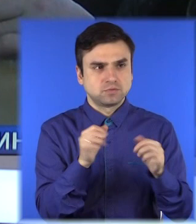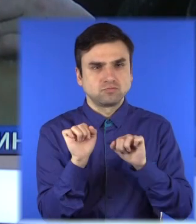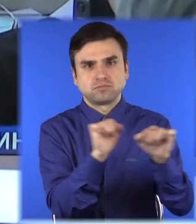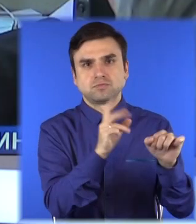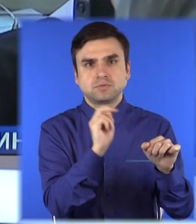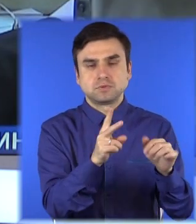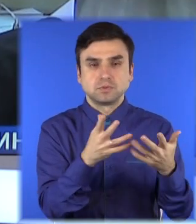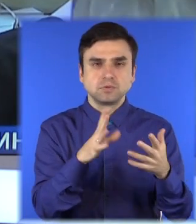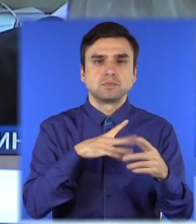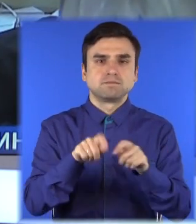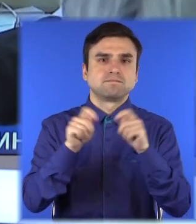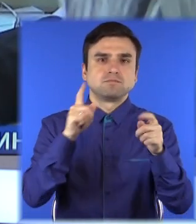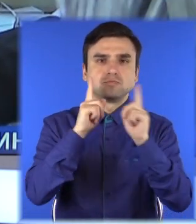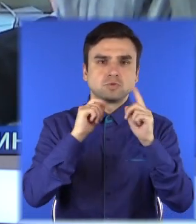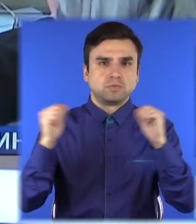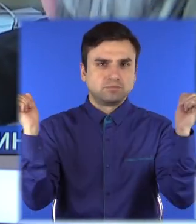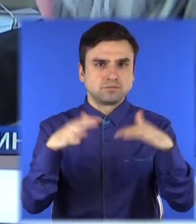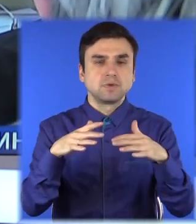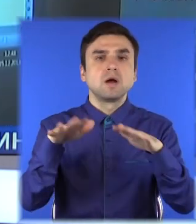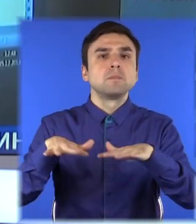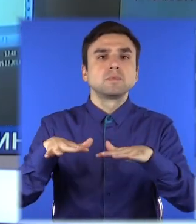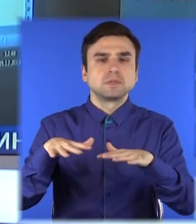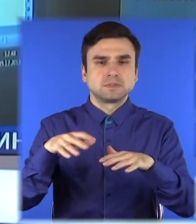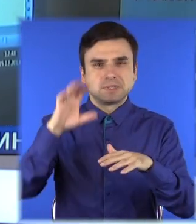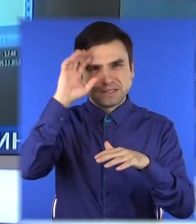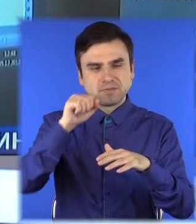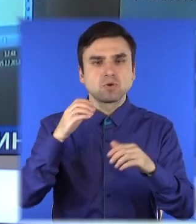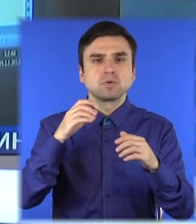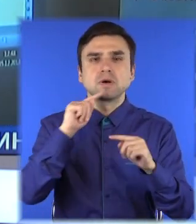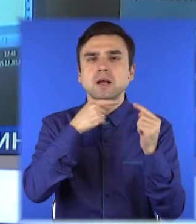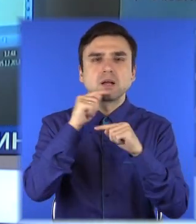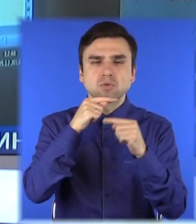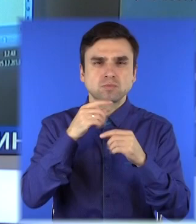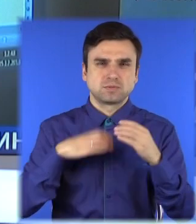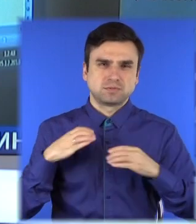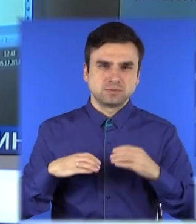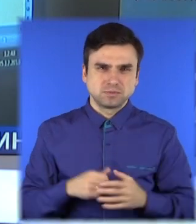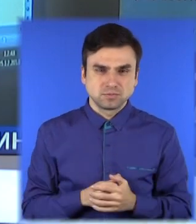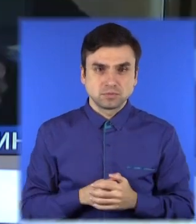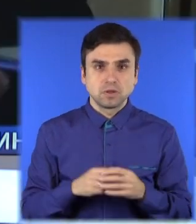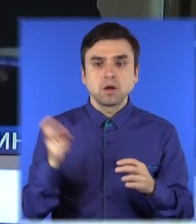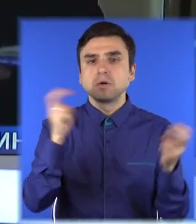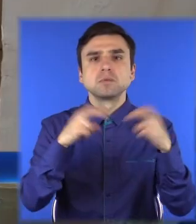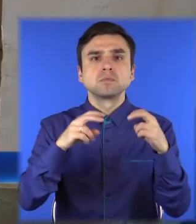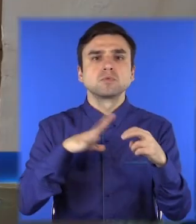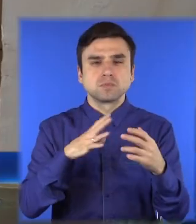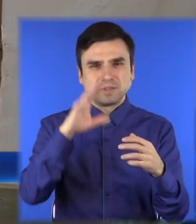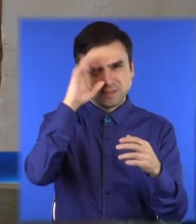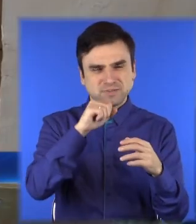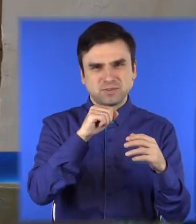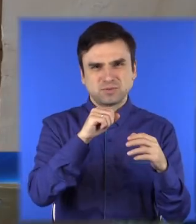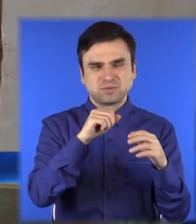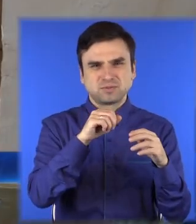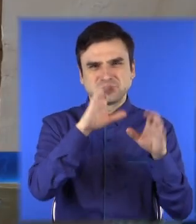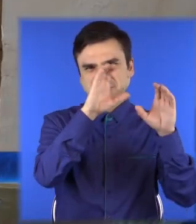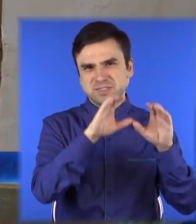присвятили семінар, який провели у Криворізькому економічному інституті. Серед учасників – криворізькі правозахисники, адвокати, працівники